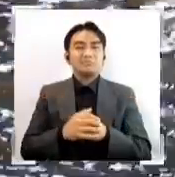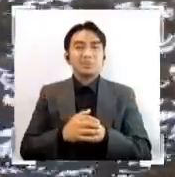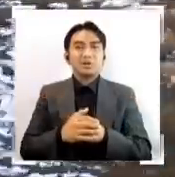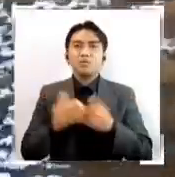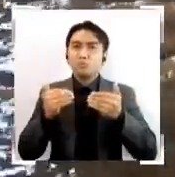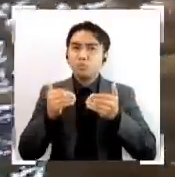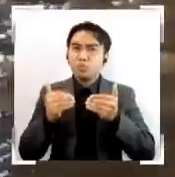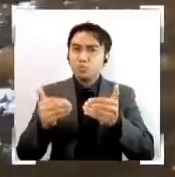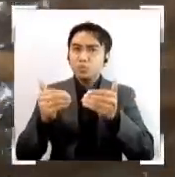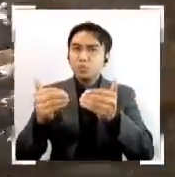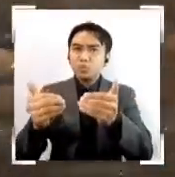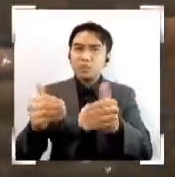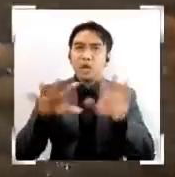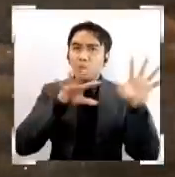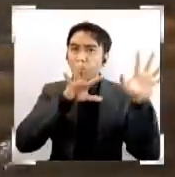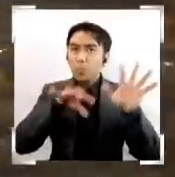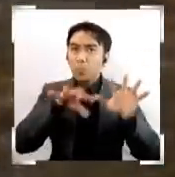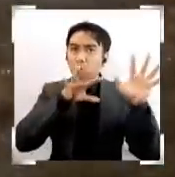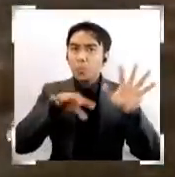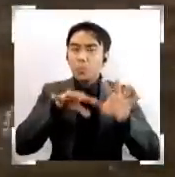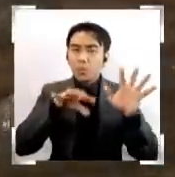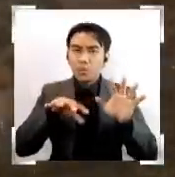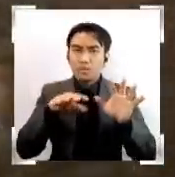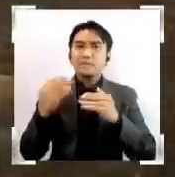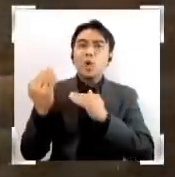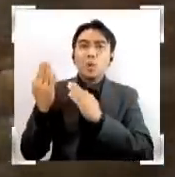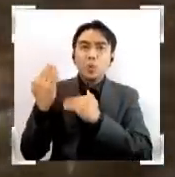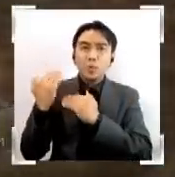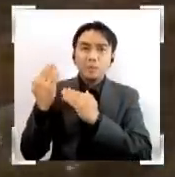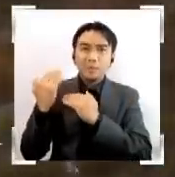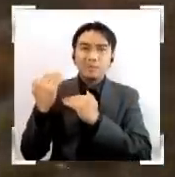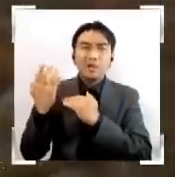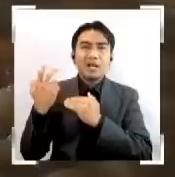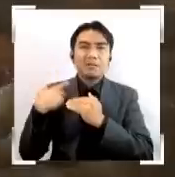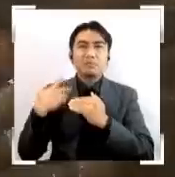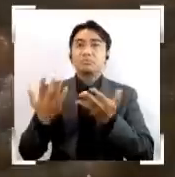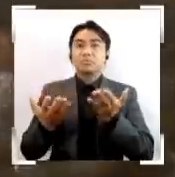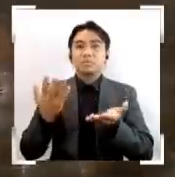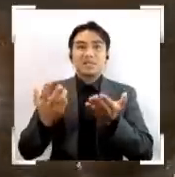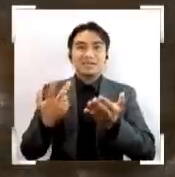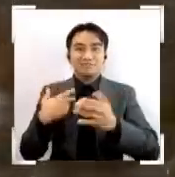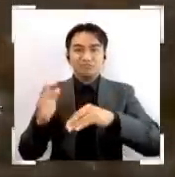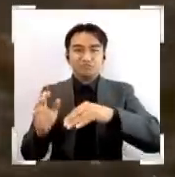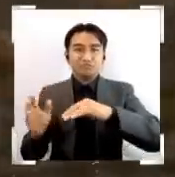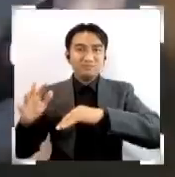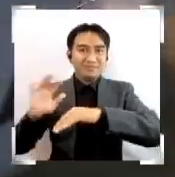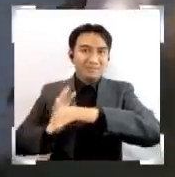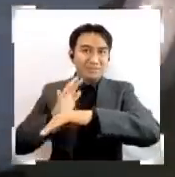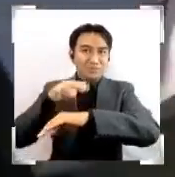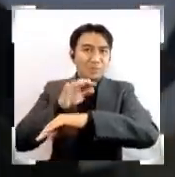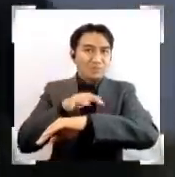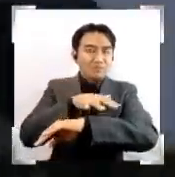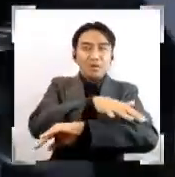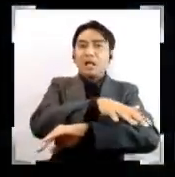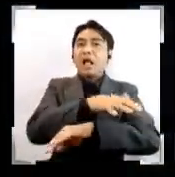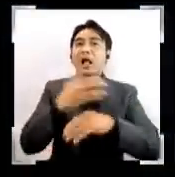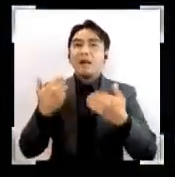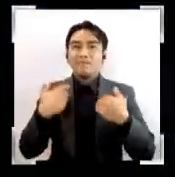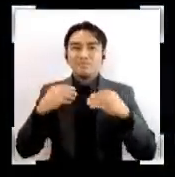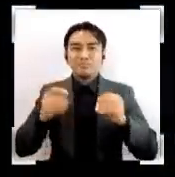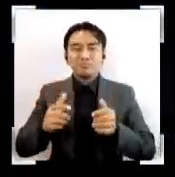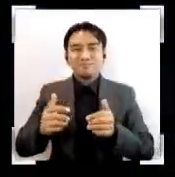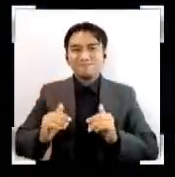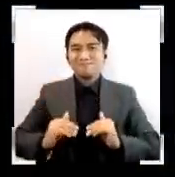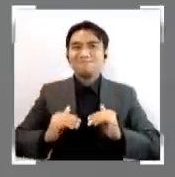na pag-ulan at inaasahan din ng high tide mamayang madaling araw, kaya inaasahang lalaki muli ang tubig. Narito ang aking